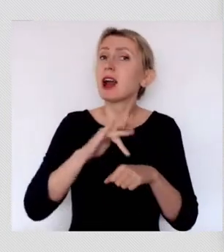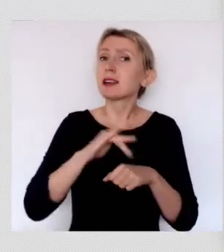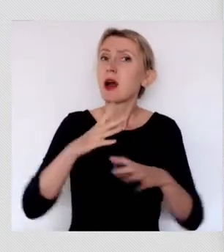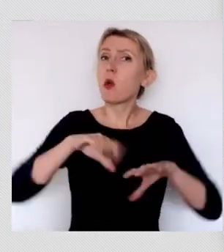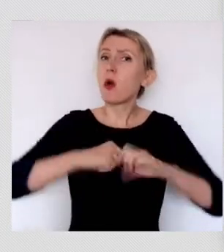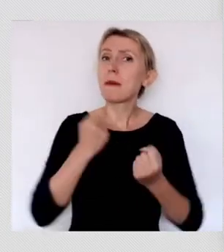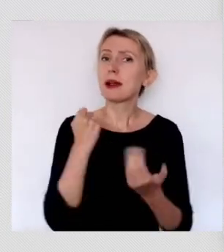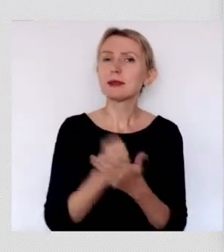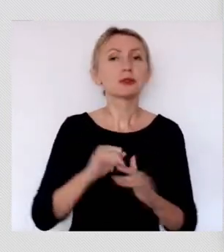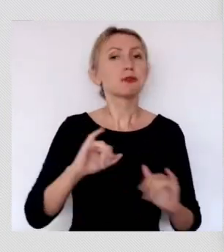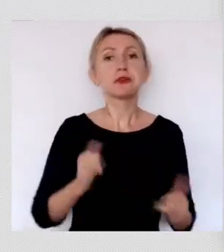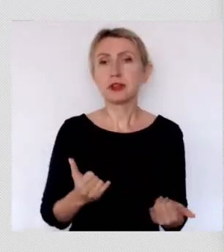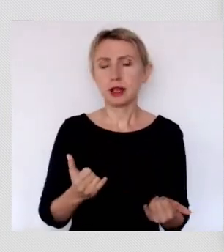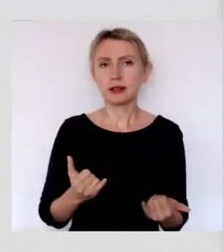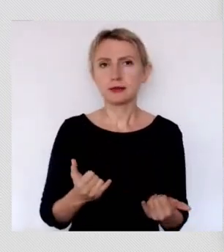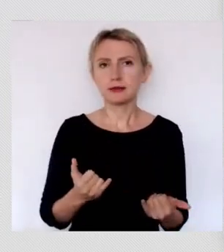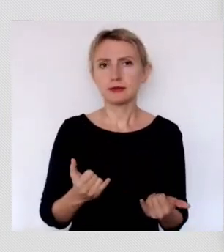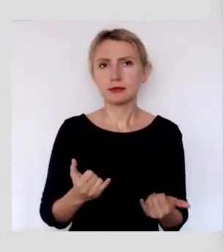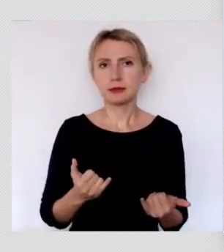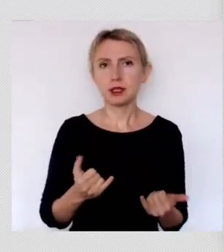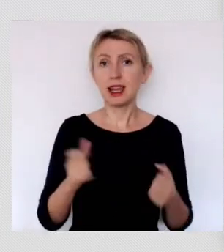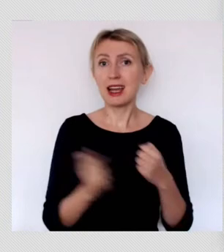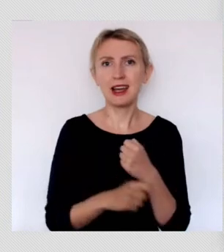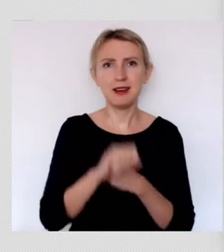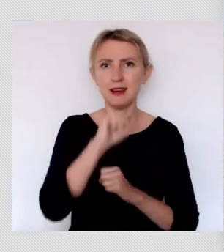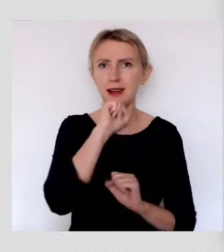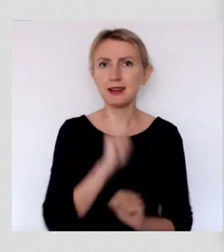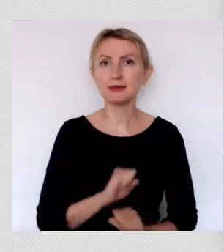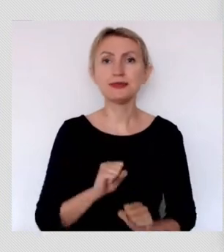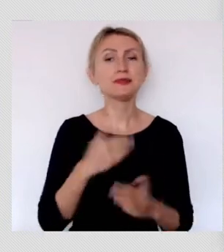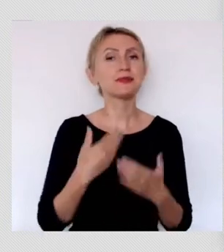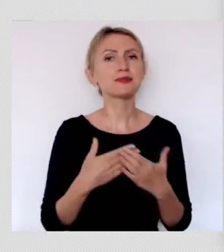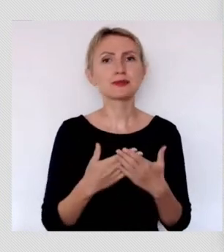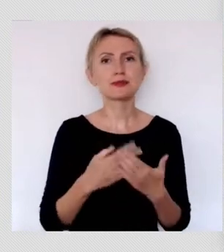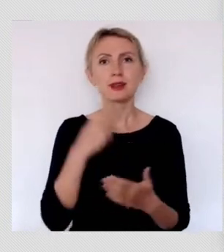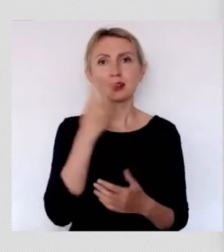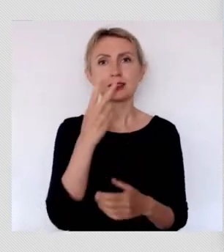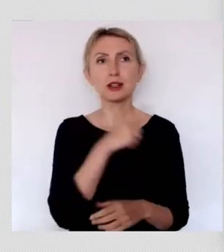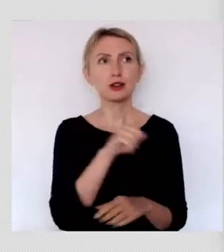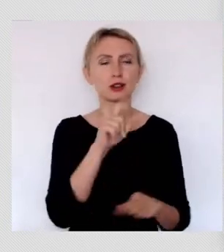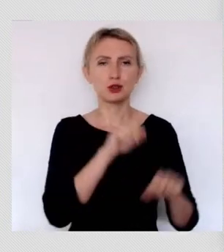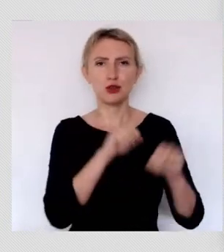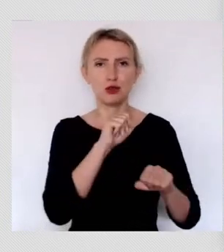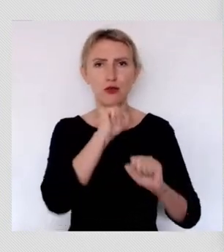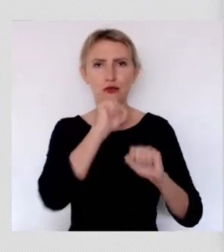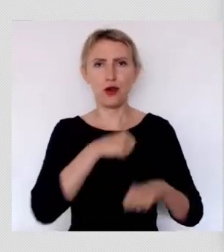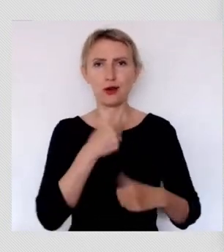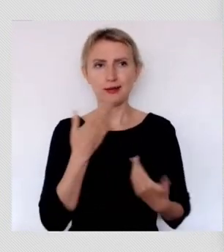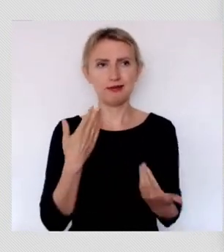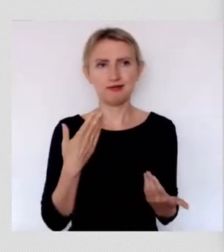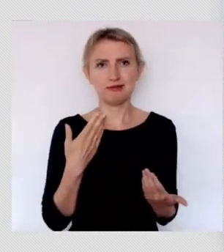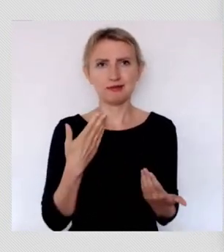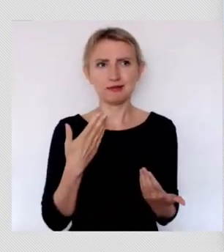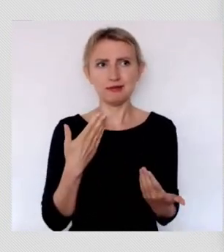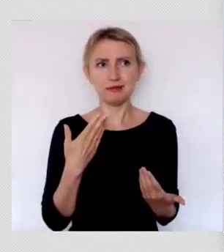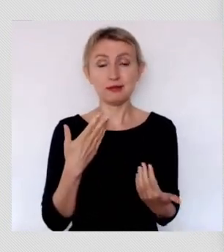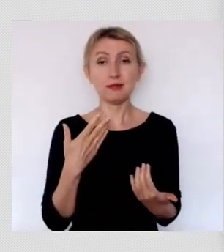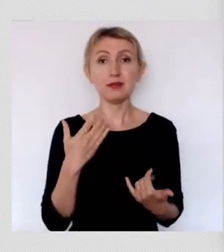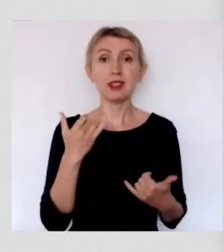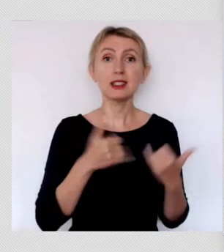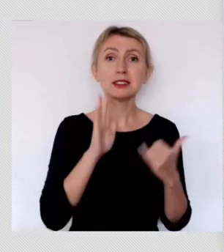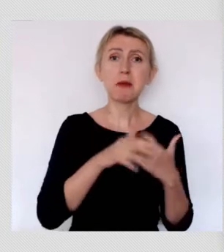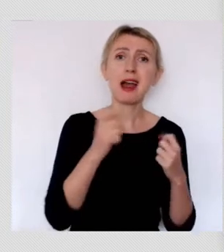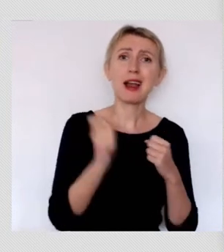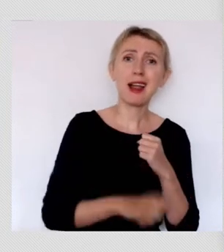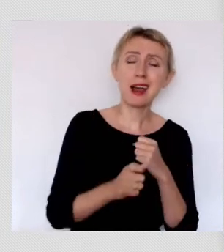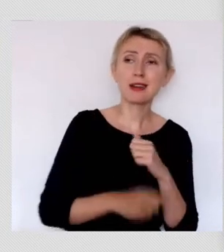tych przepisów? Karne w zasadzie żadne, dlatego że zainteresowanie sądów jest minimalne. Jeżeli są kary wymierzane, no